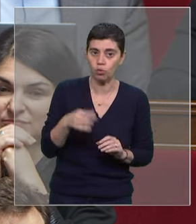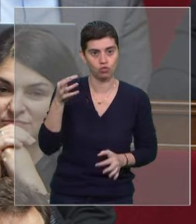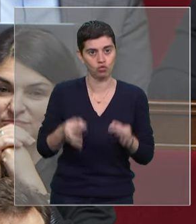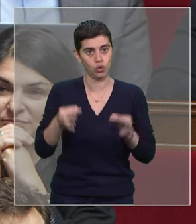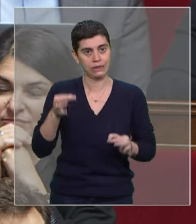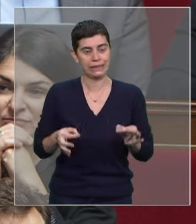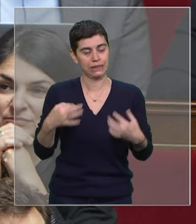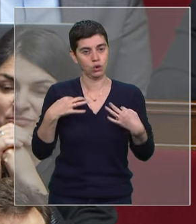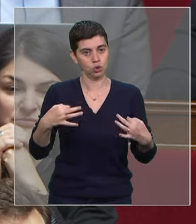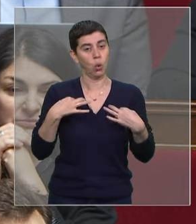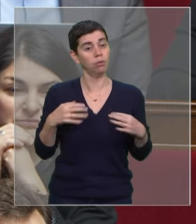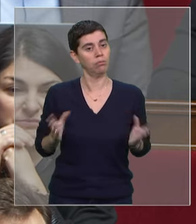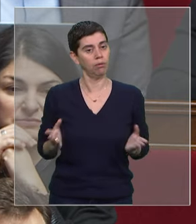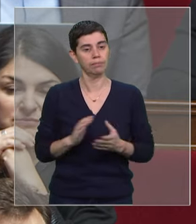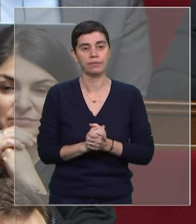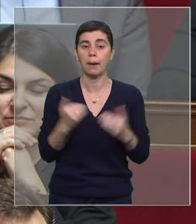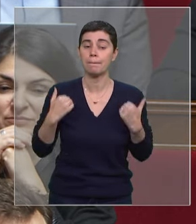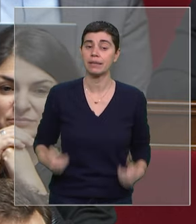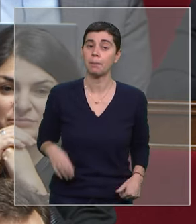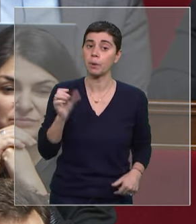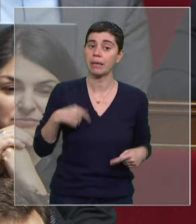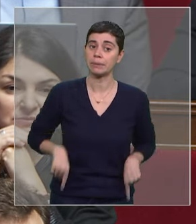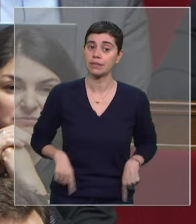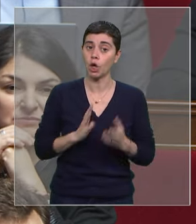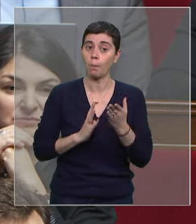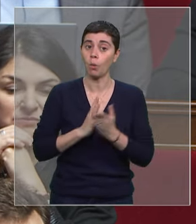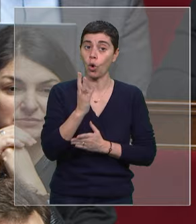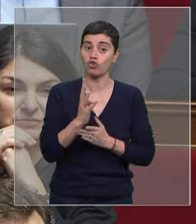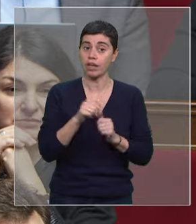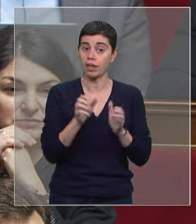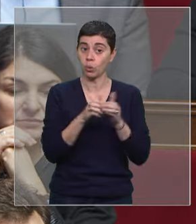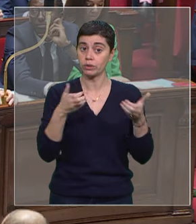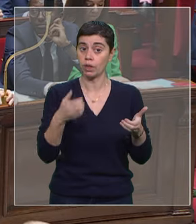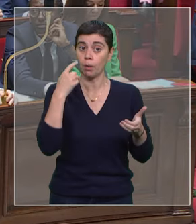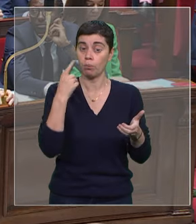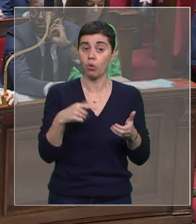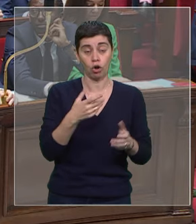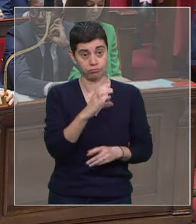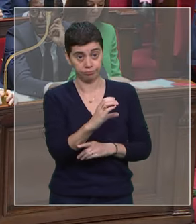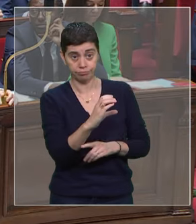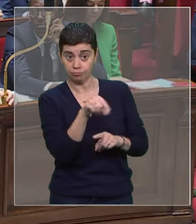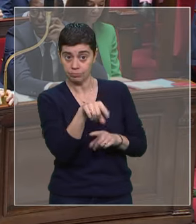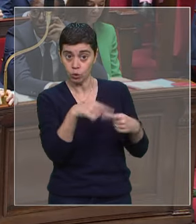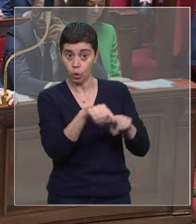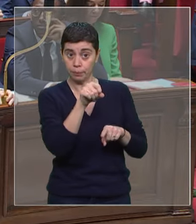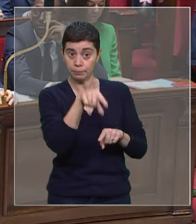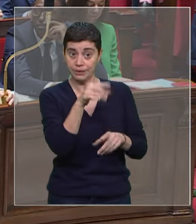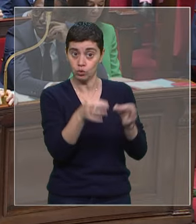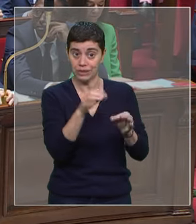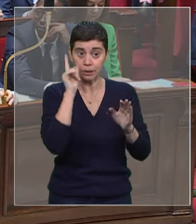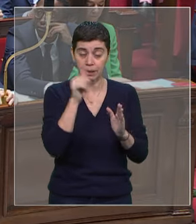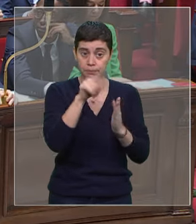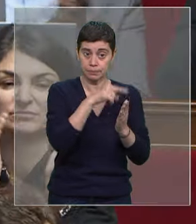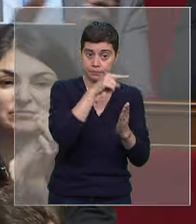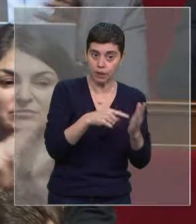l'indépendance de la justice. Alors Madame la Première Ministre, allez-vous proposer un projet constitutionnel supprimant la Cour de justice de la République et comprenant la formation de jugement avec